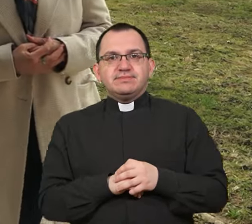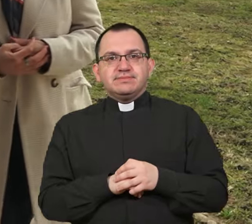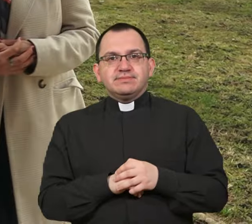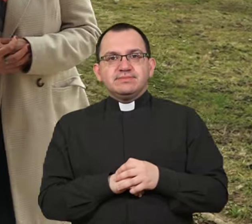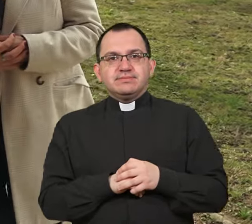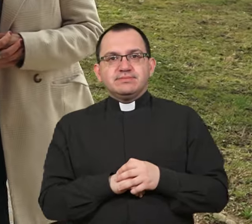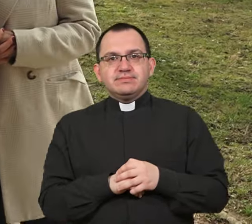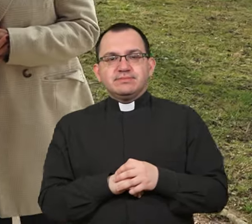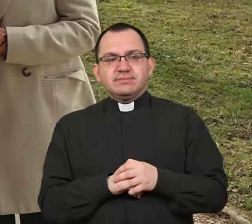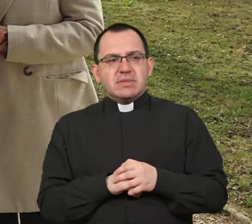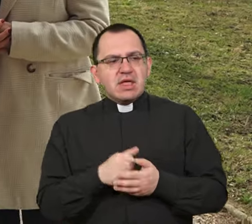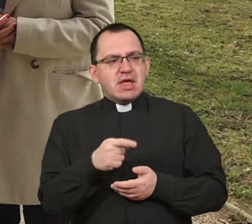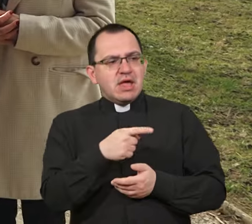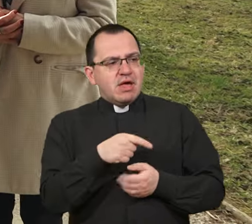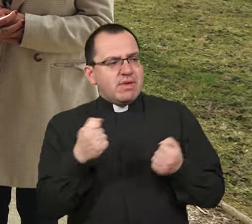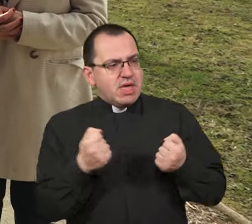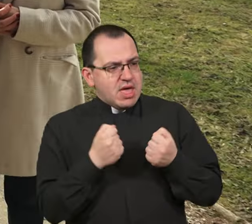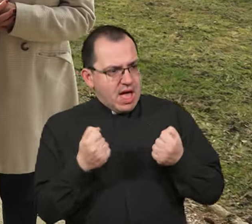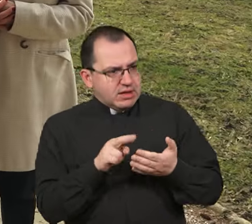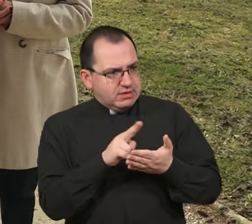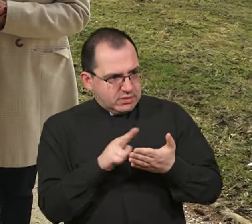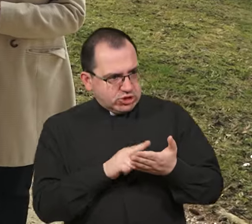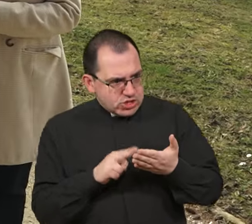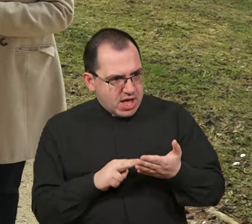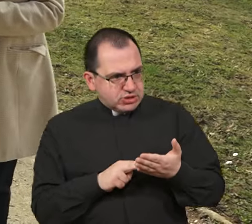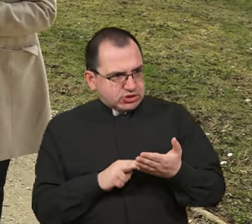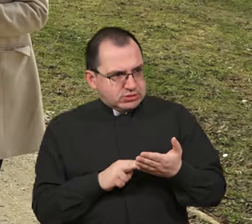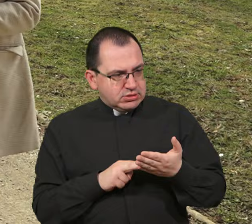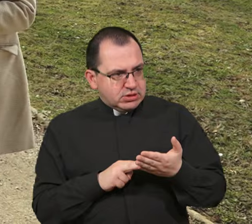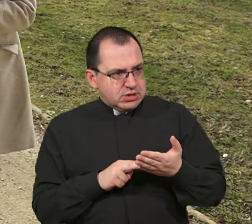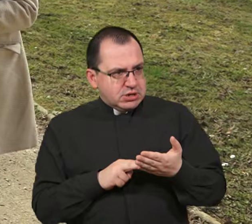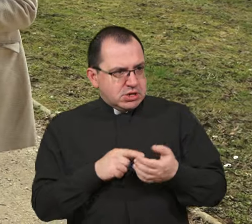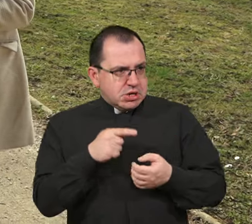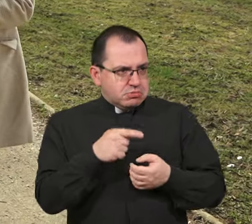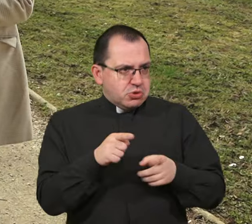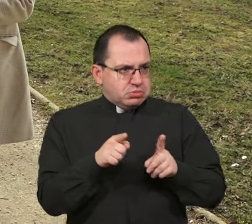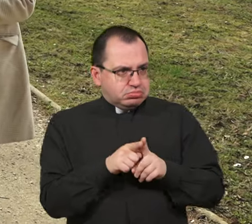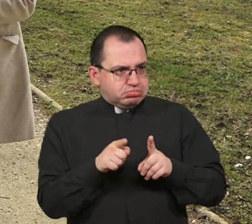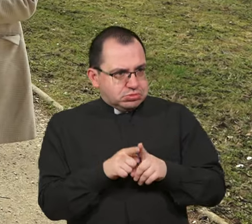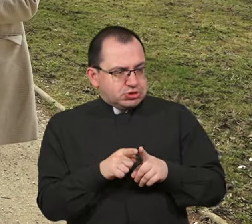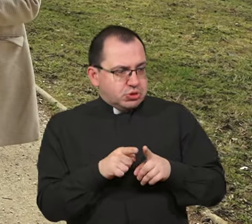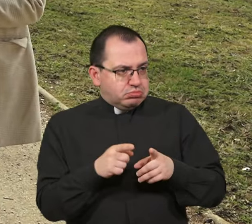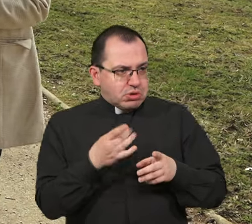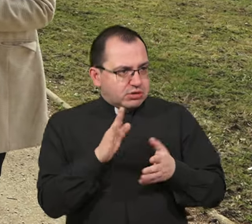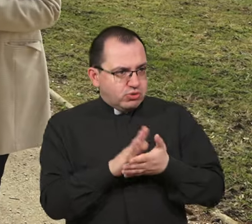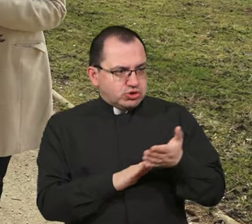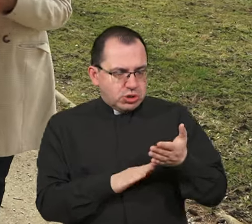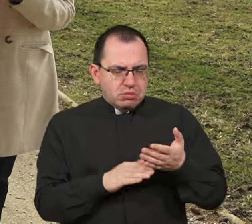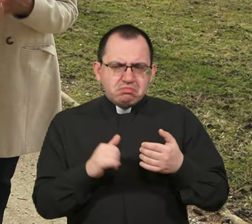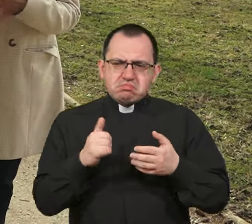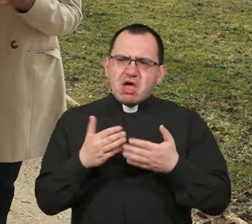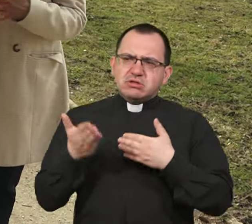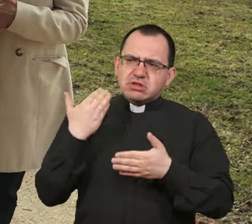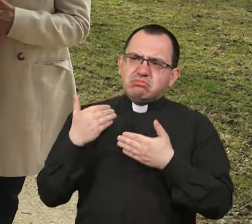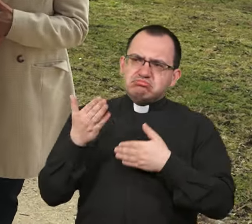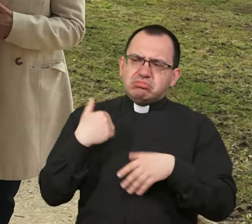Dakle, aktivni ste kao čitačica u crkvi. To je negdje krenulo isto s tom dopisnom teologijom? Pa da. Sve je to